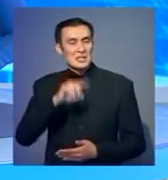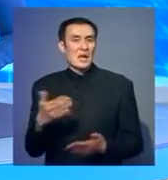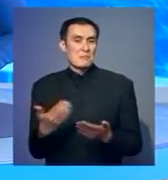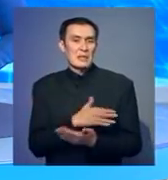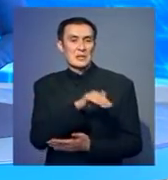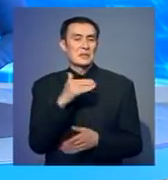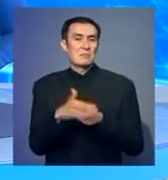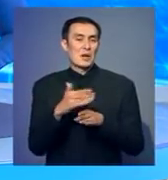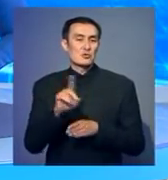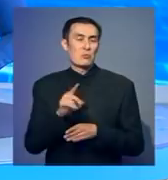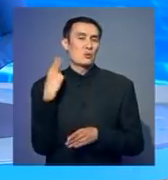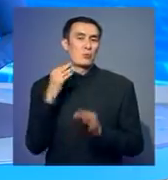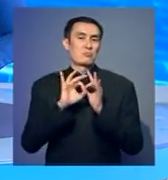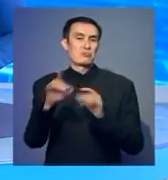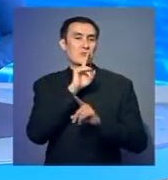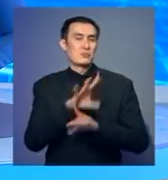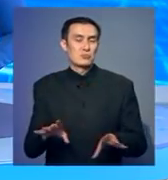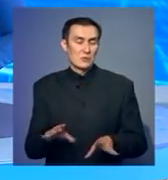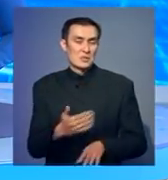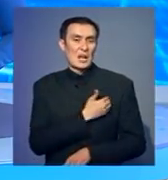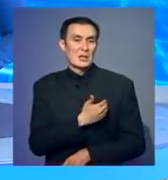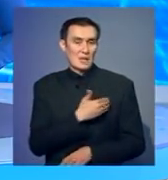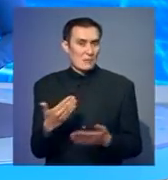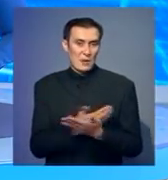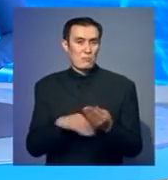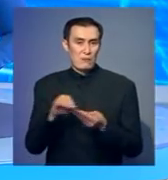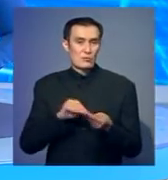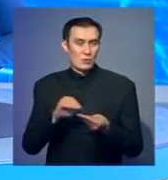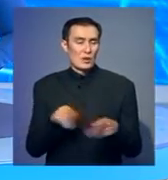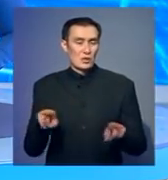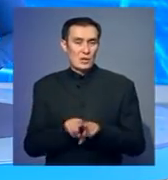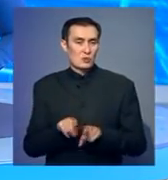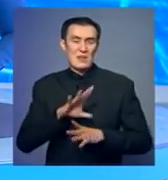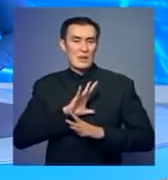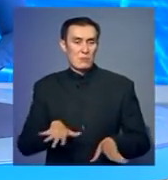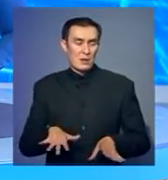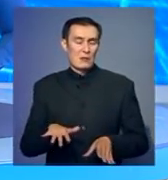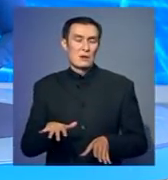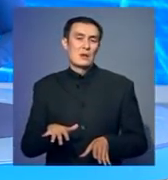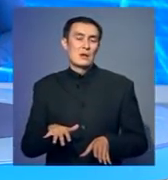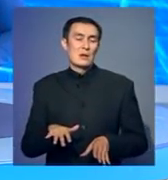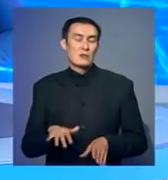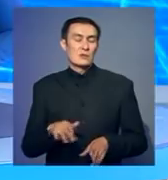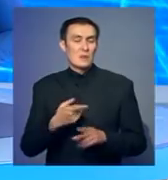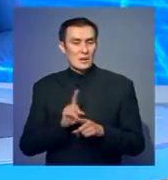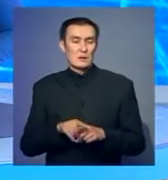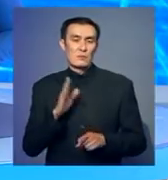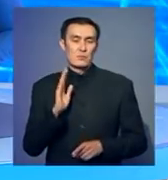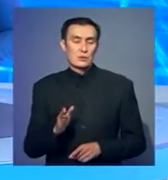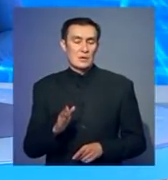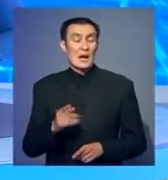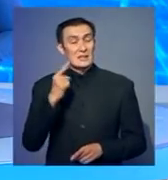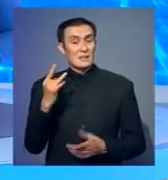получать займ, и в будущем знают, что могут попасть на такие очередные акции. Это тоже негативно будет.